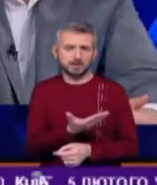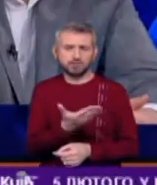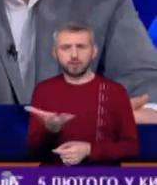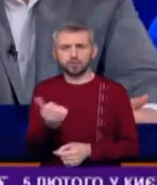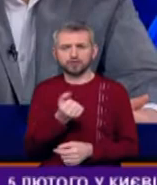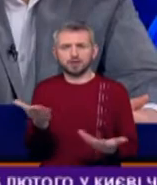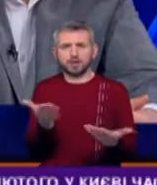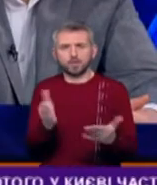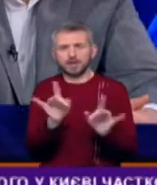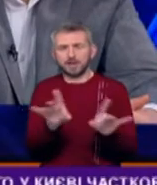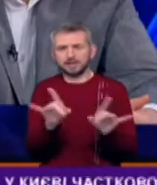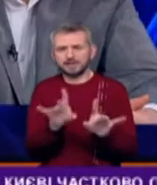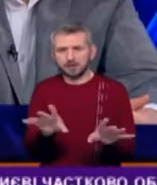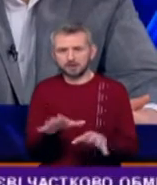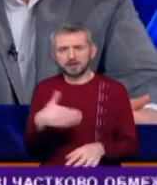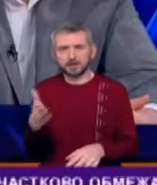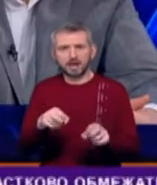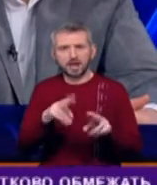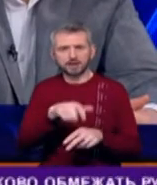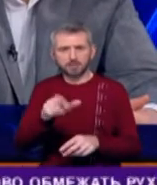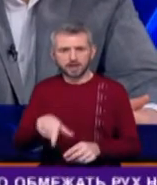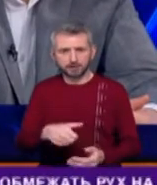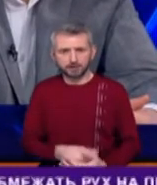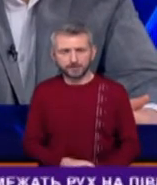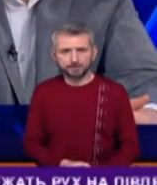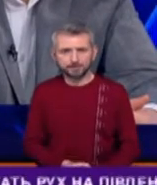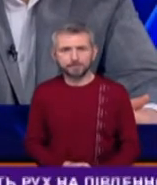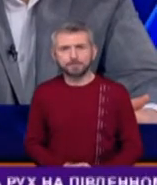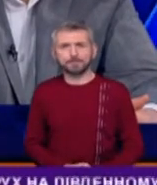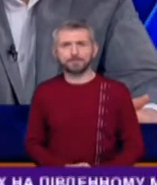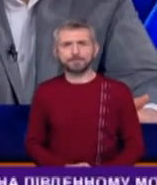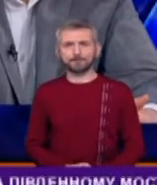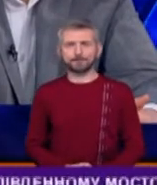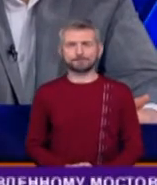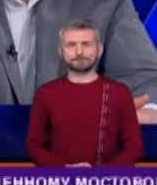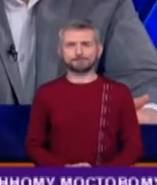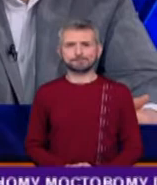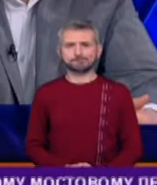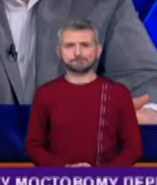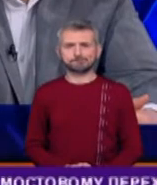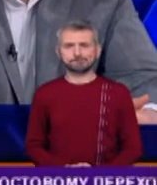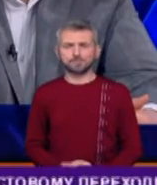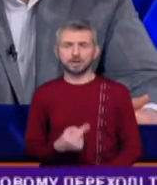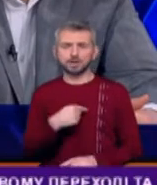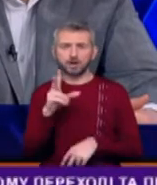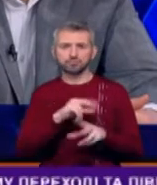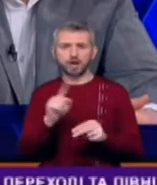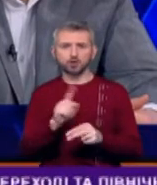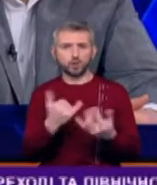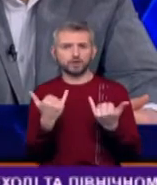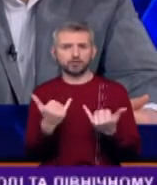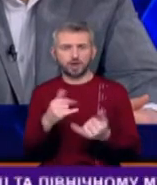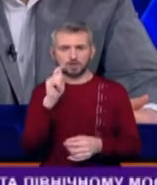получить какое-то разъяснение со стороны экспертов. Значит, Я считаю, что сейчас